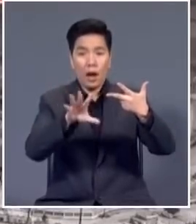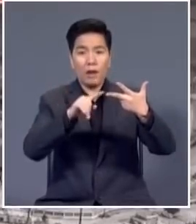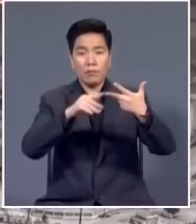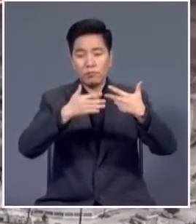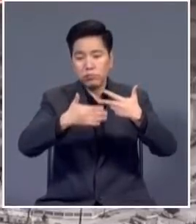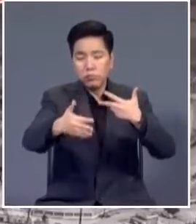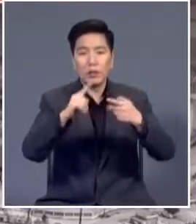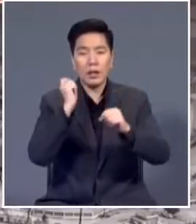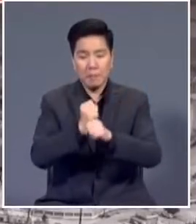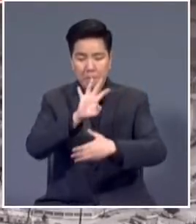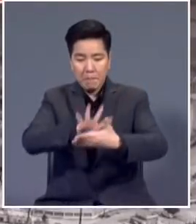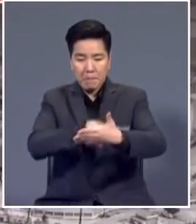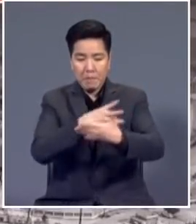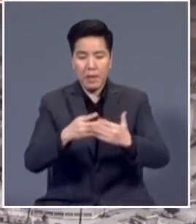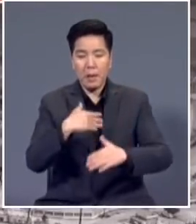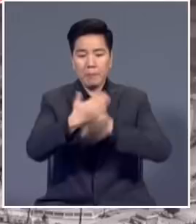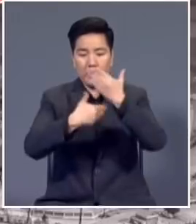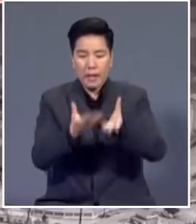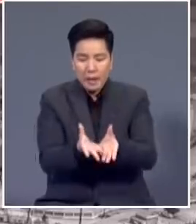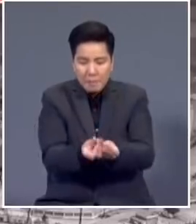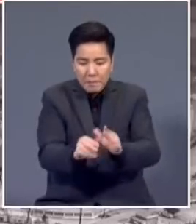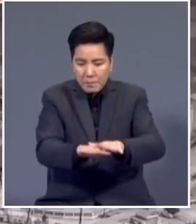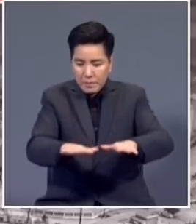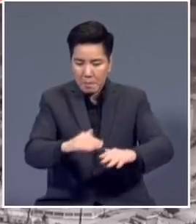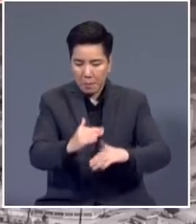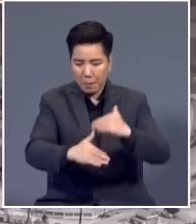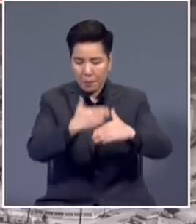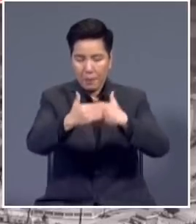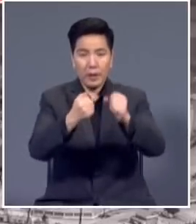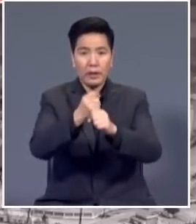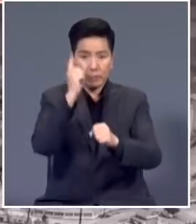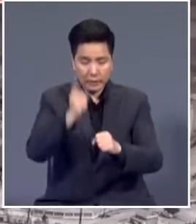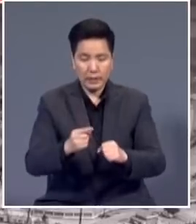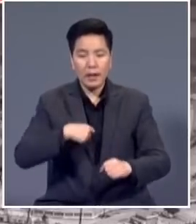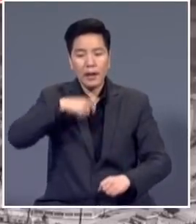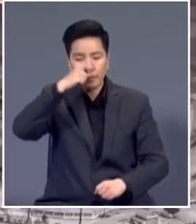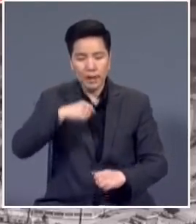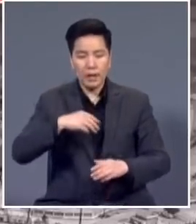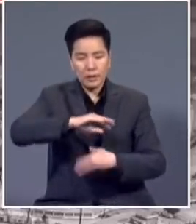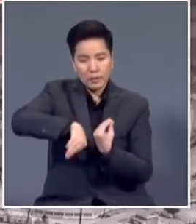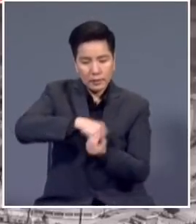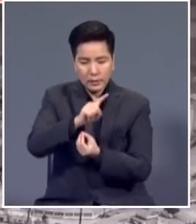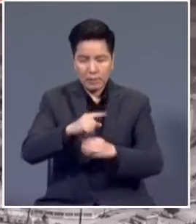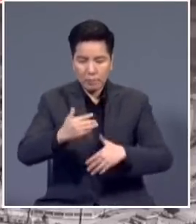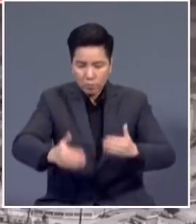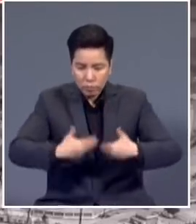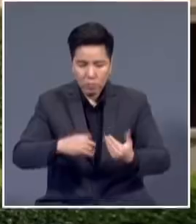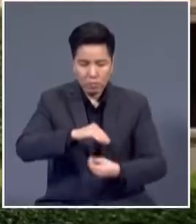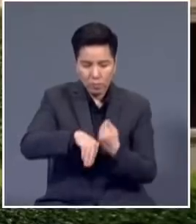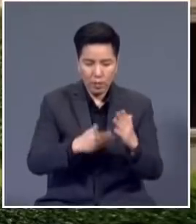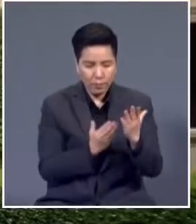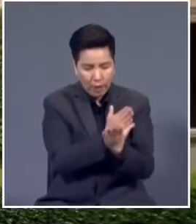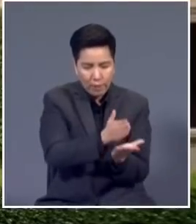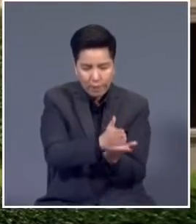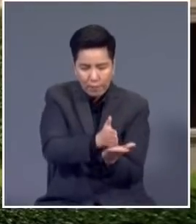จะเป็นแผนงานเพื่อจะรองรับการพัฒนาพื้นที่ EC อย่างยั่งยืนนะครับเพื่อจะเพิ่มรายได้ของประเทศให้กับประชาชนทุกระดับทุกฝ่ายร